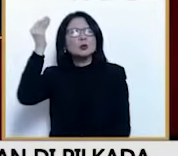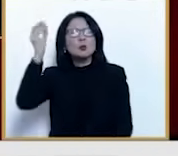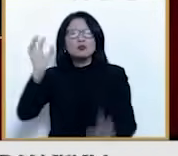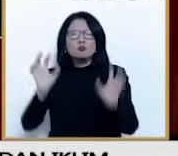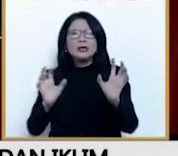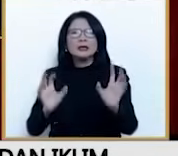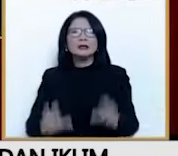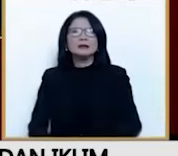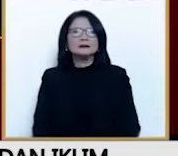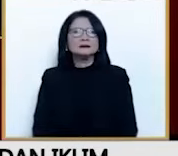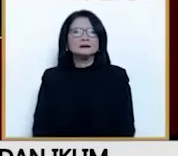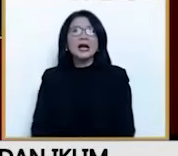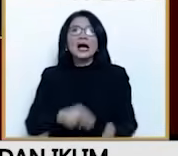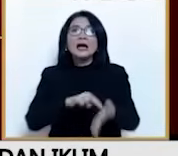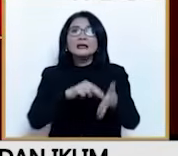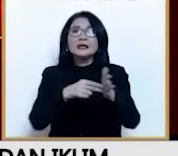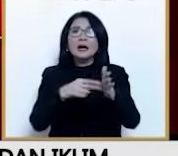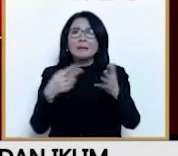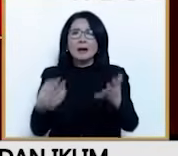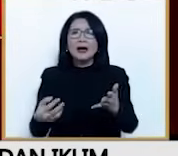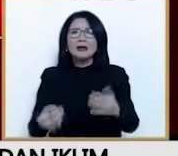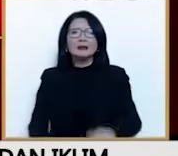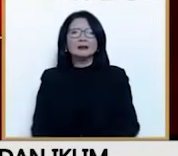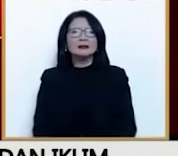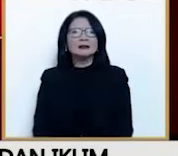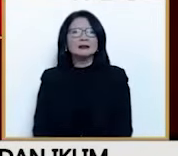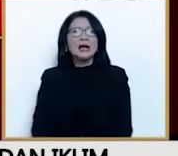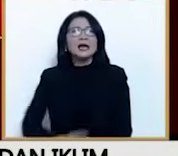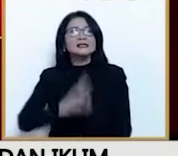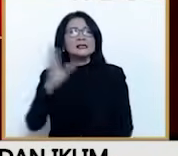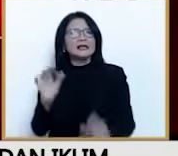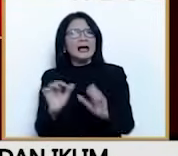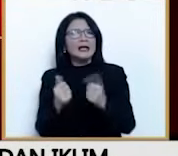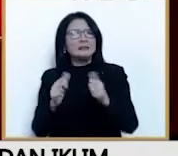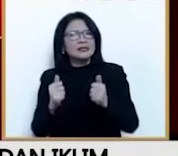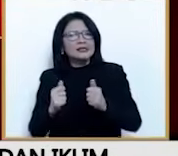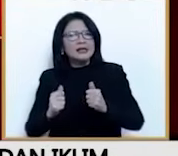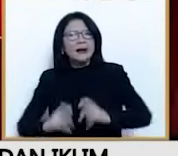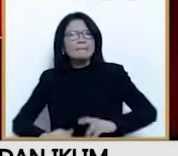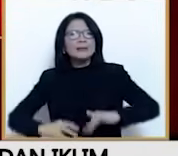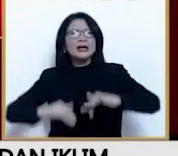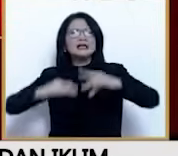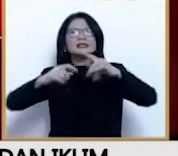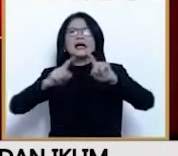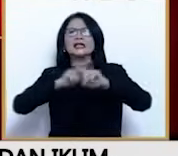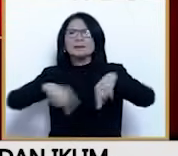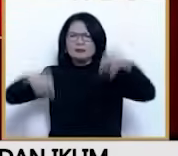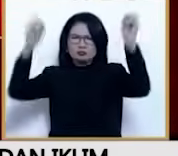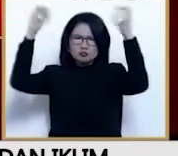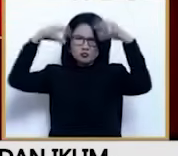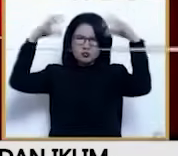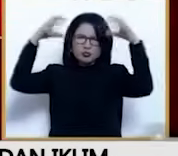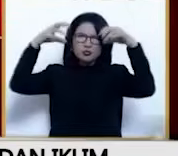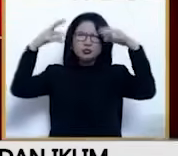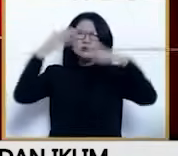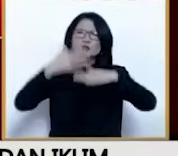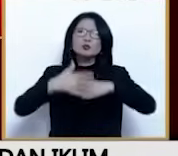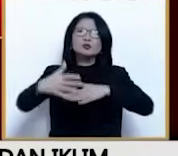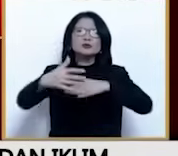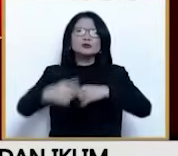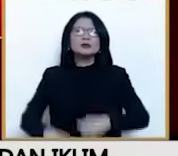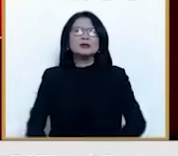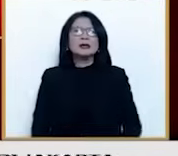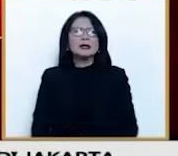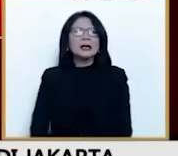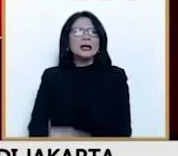Ya. Jadi artinya kita bukan hanya mengantisipasi banjir kiriman, karena curah hujan di Jakarta juga sudah cukup tinggi. Untuk itu